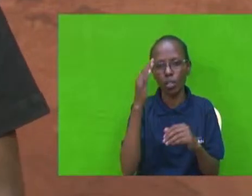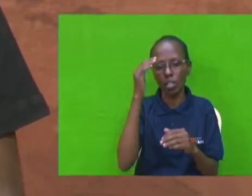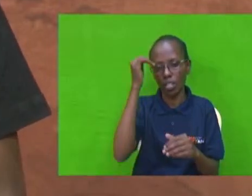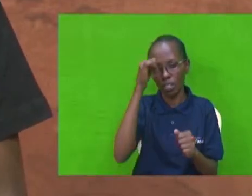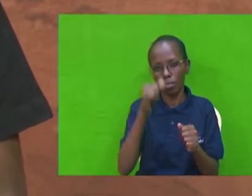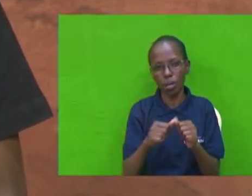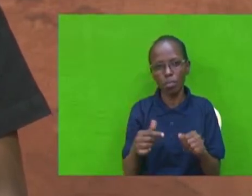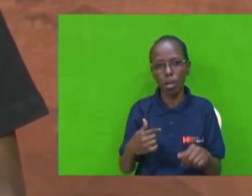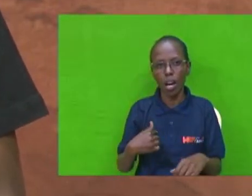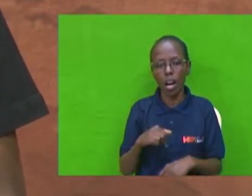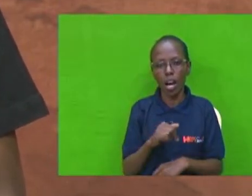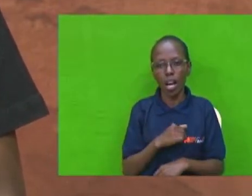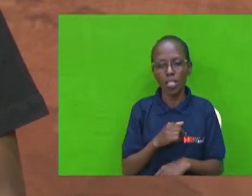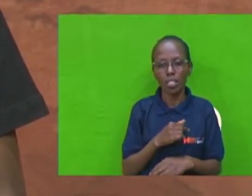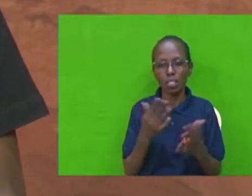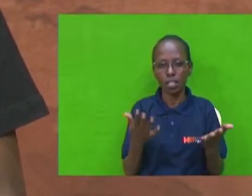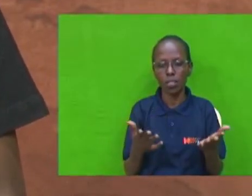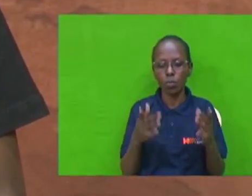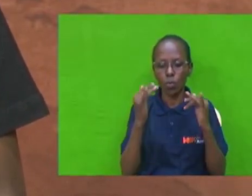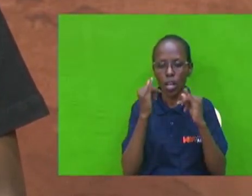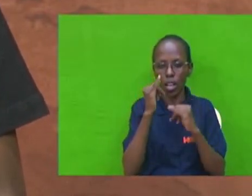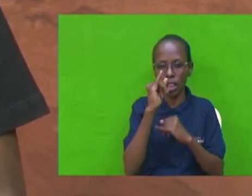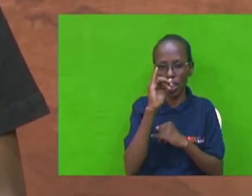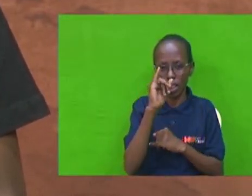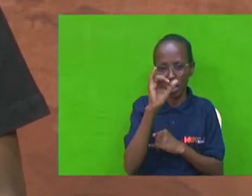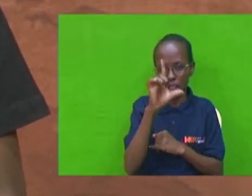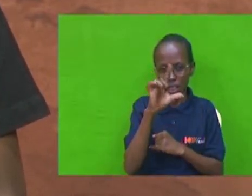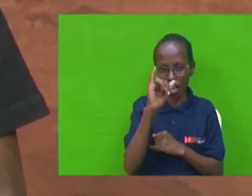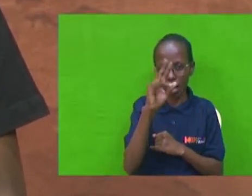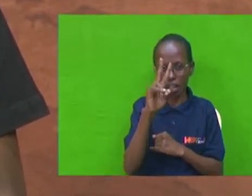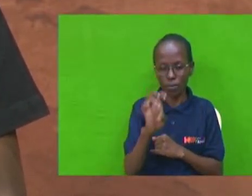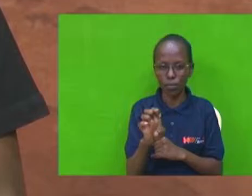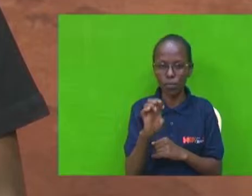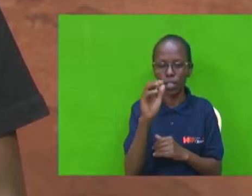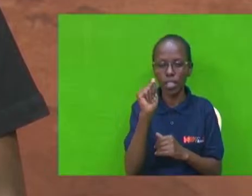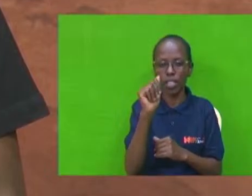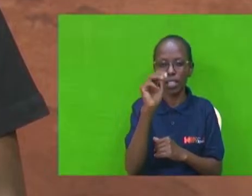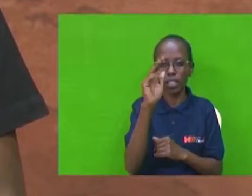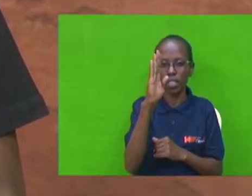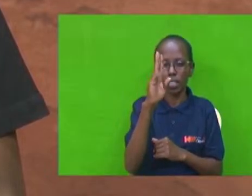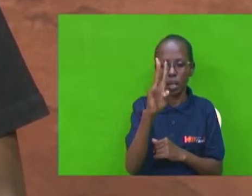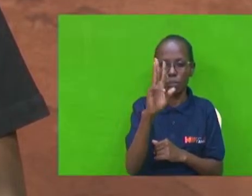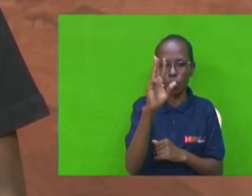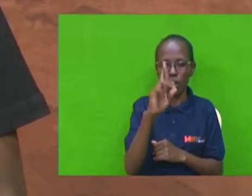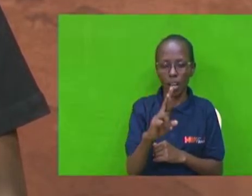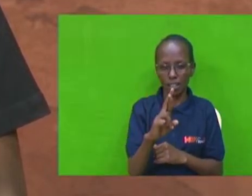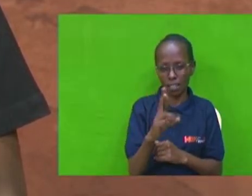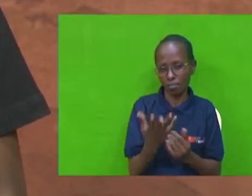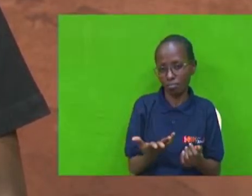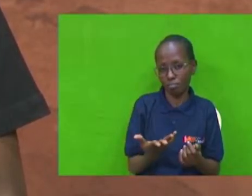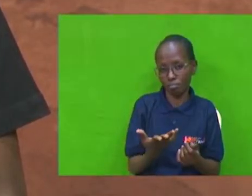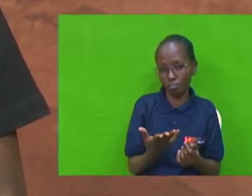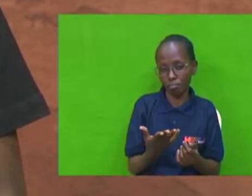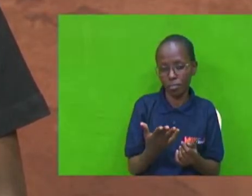tuko mbashara, yani live katika AWR Adventist World Radio